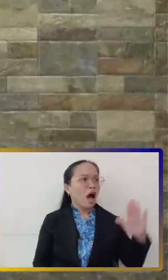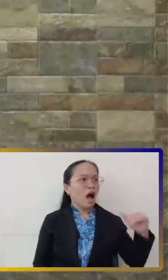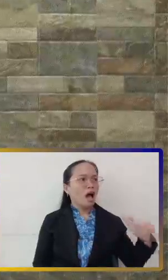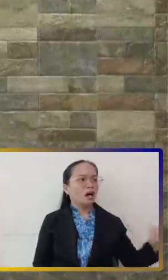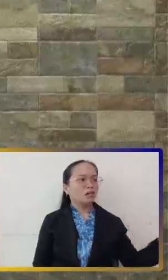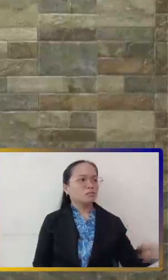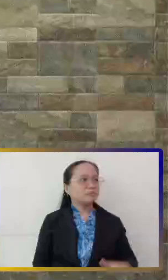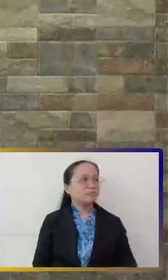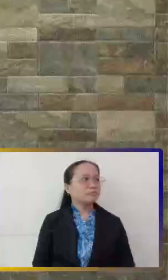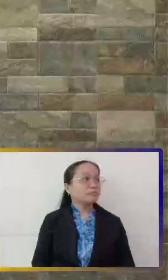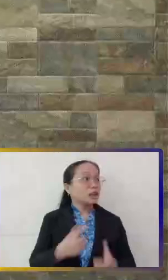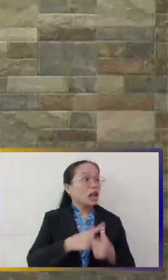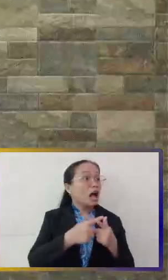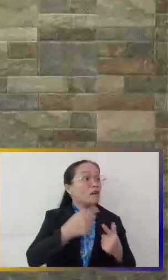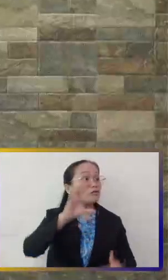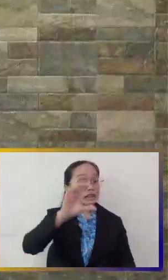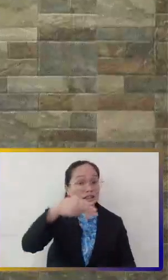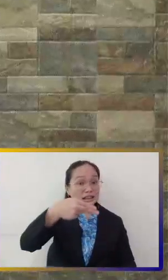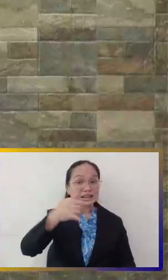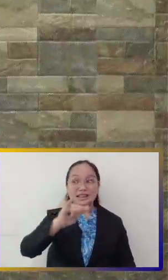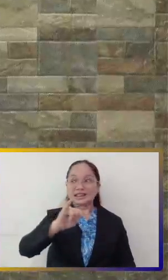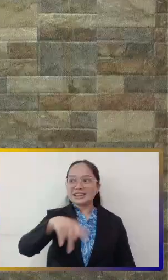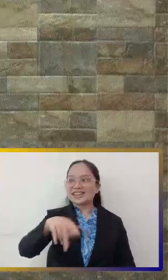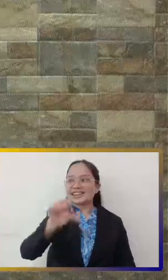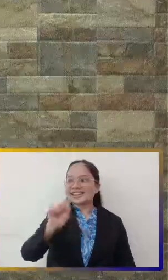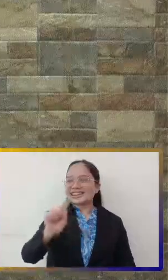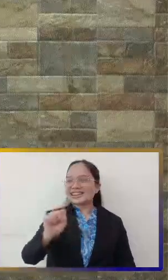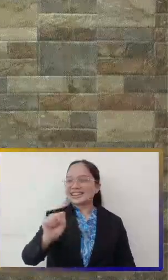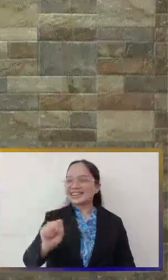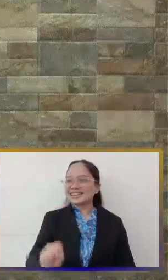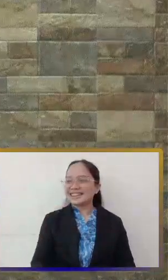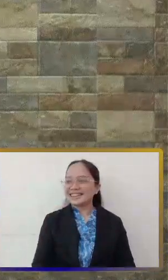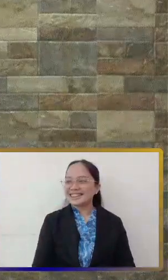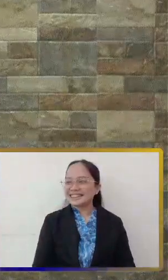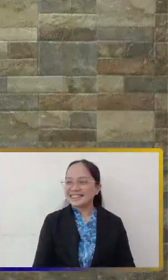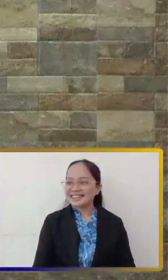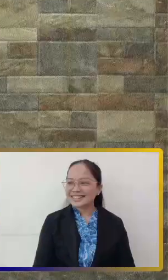chips. Rudy, ding-dong lang wala doon.